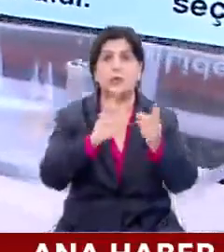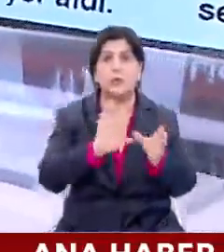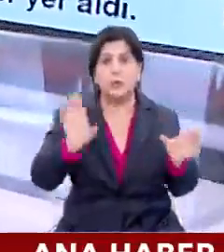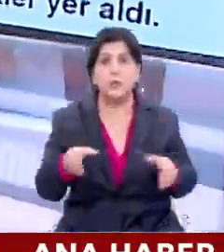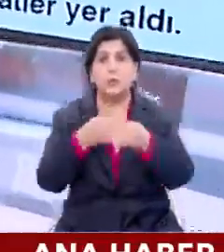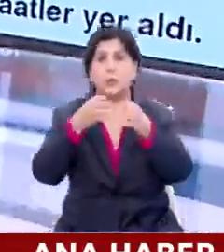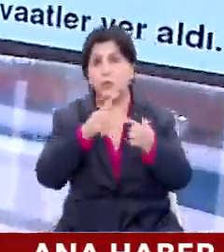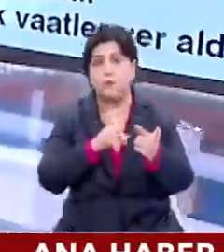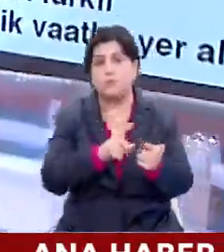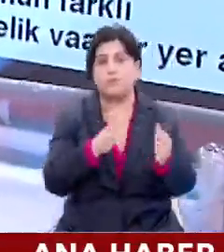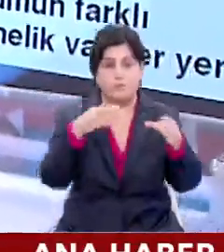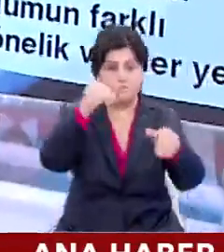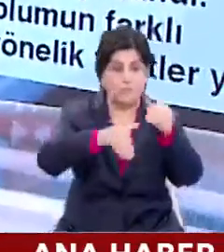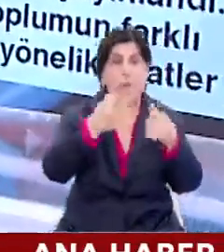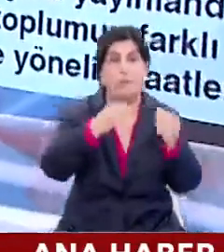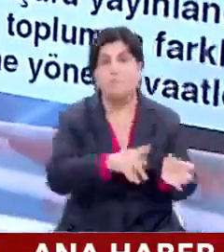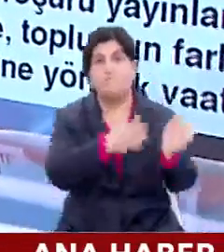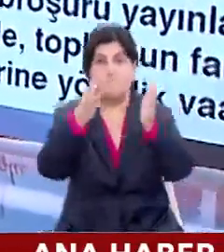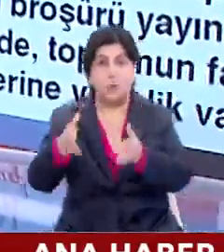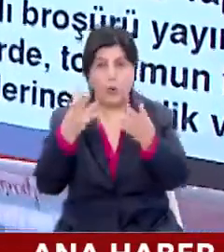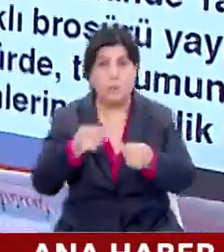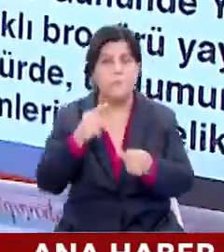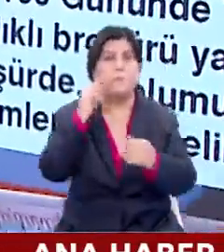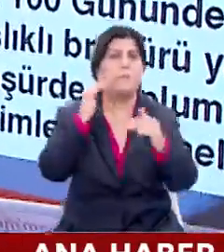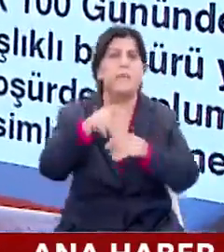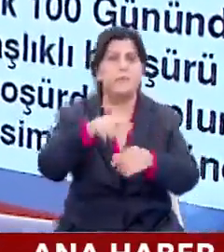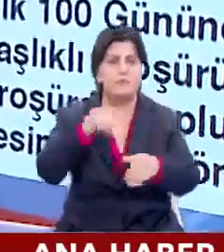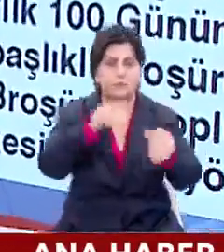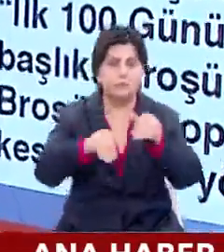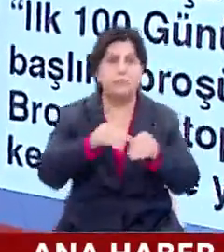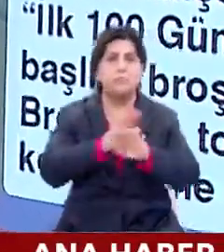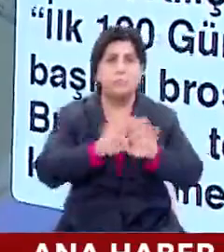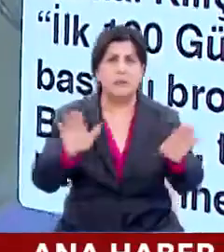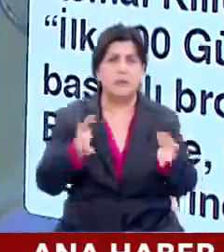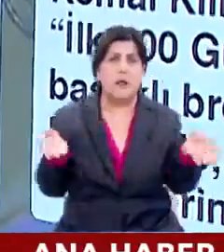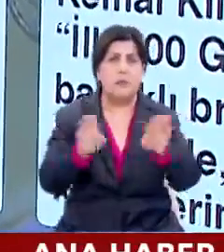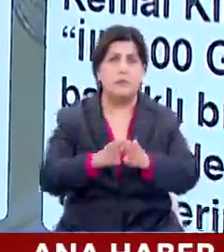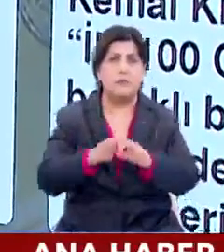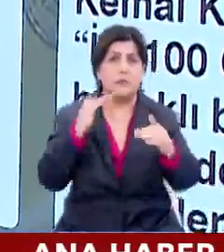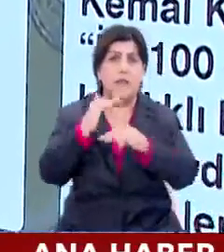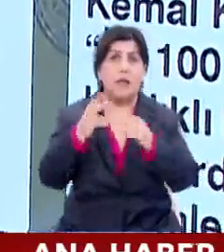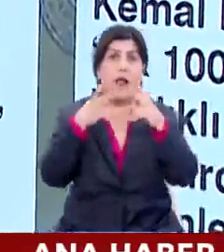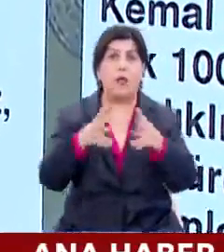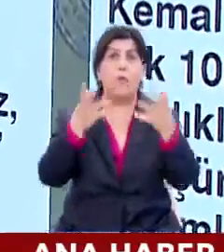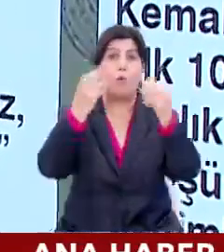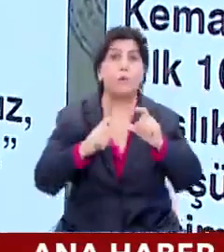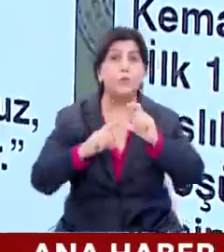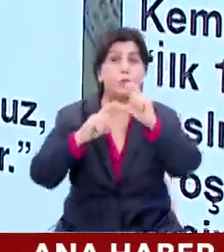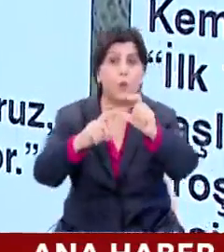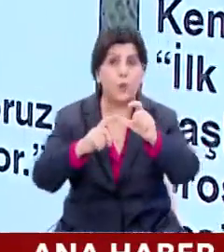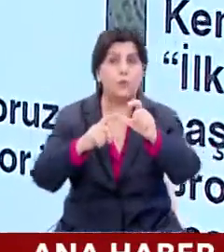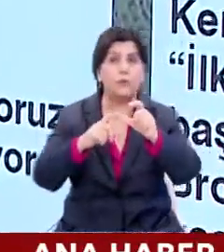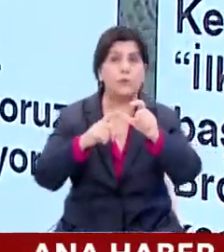milletimiz birinci turda turda bu işin bitirir dedi Ve konuyu kapatıp genel af olacak mı diye soruldu